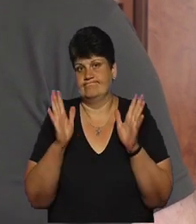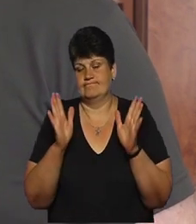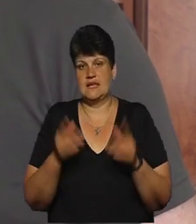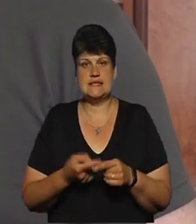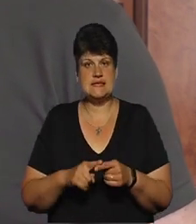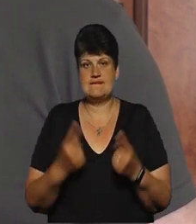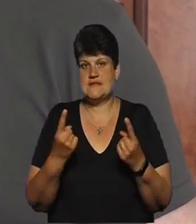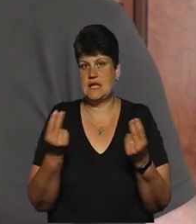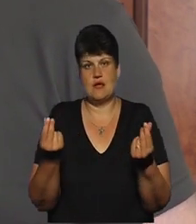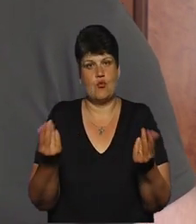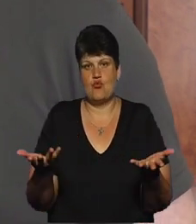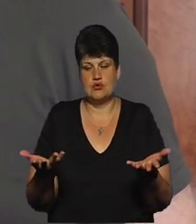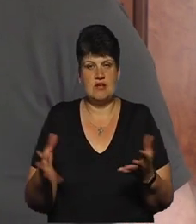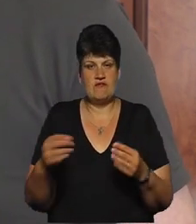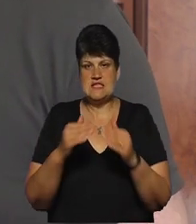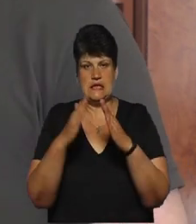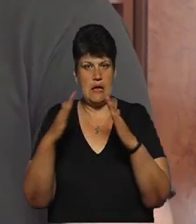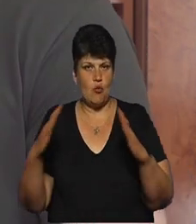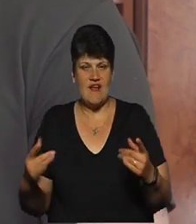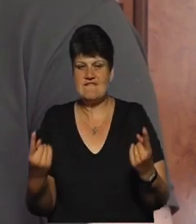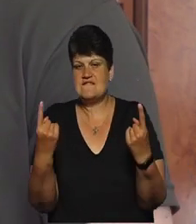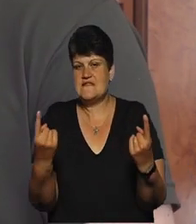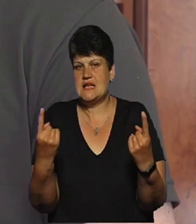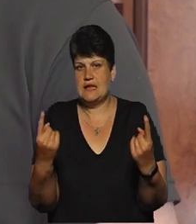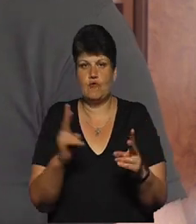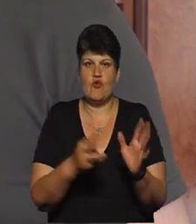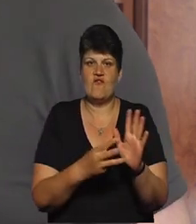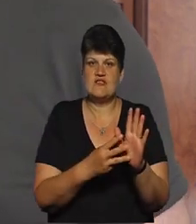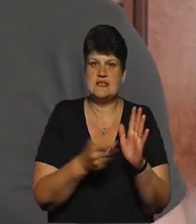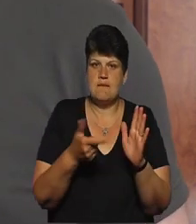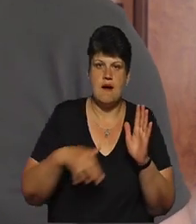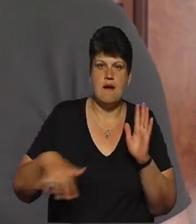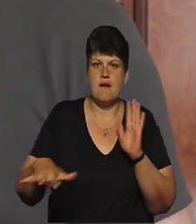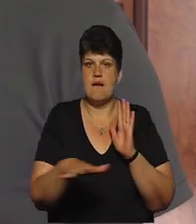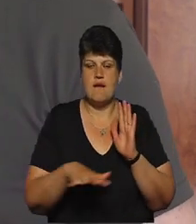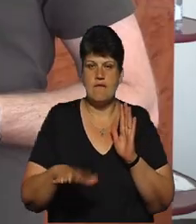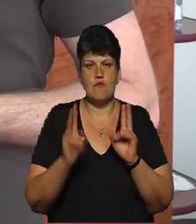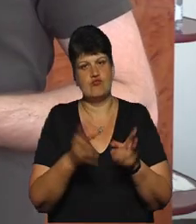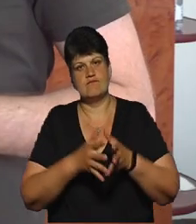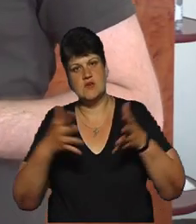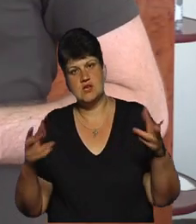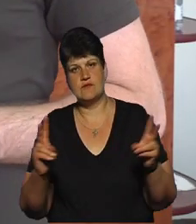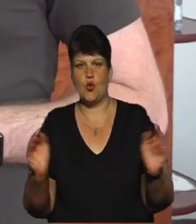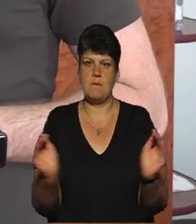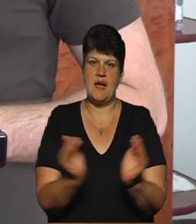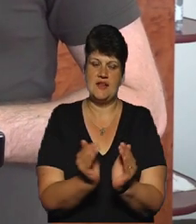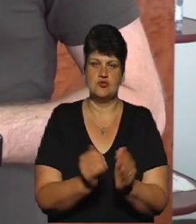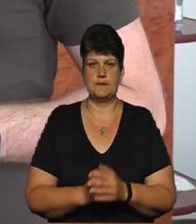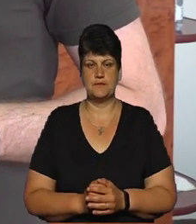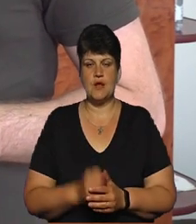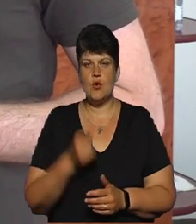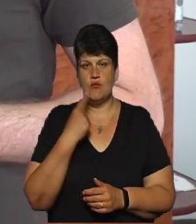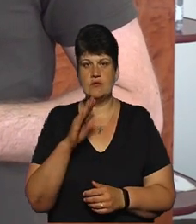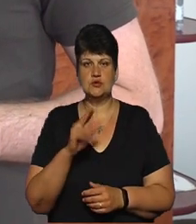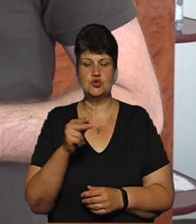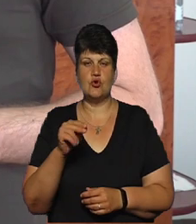великі кошти, тому що всі табори вони великі. В когось 8 гектарів територія, в когось більше, в когось менше. За словами Андрія Човгана,